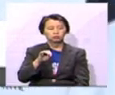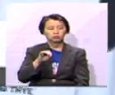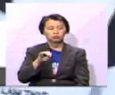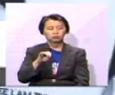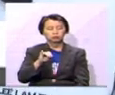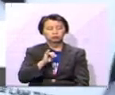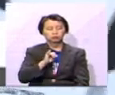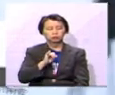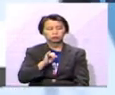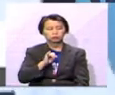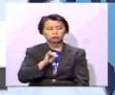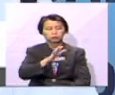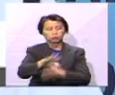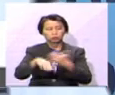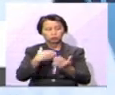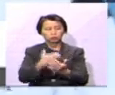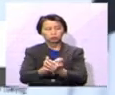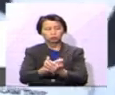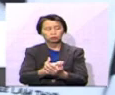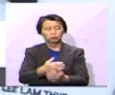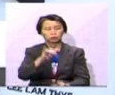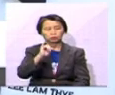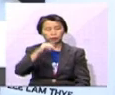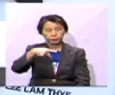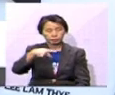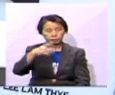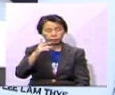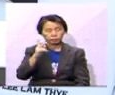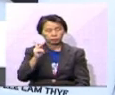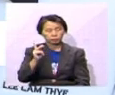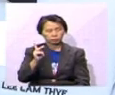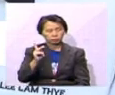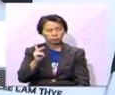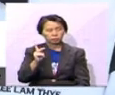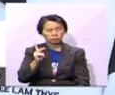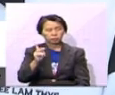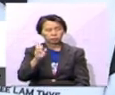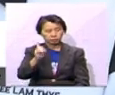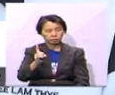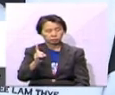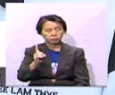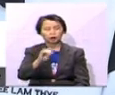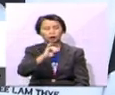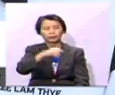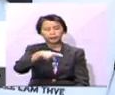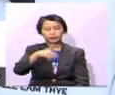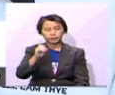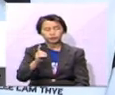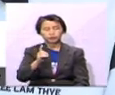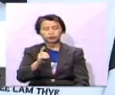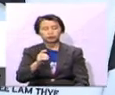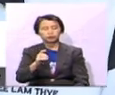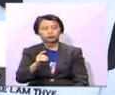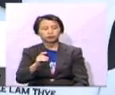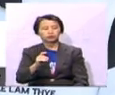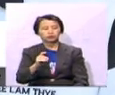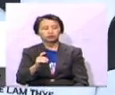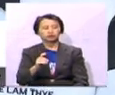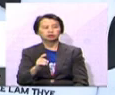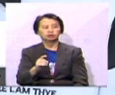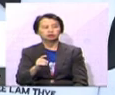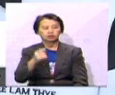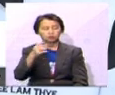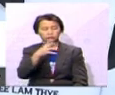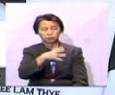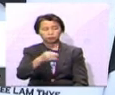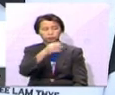semua IPD ini, jadi ia merupakan satu suntikan semangat kepada semua para